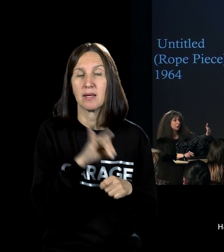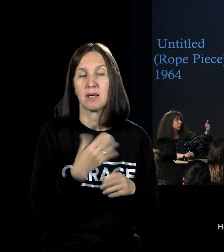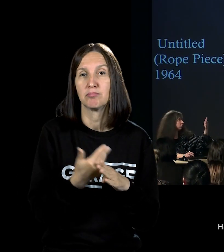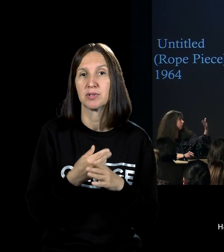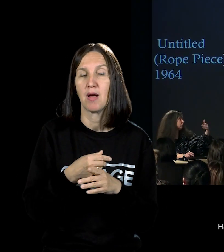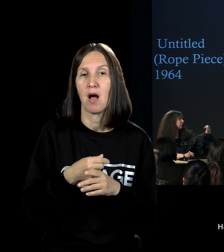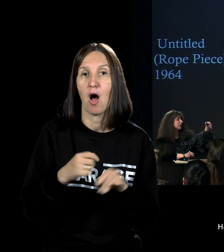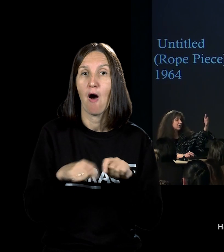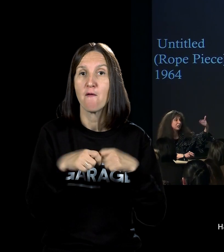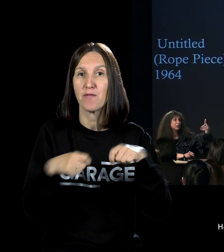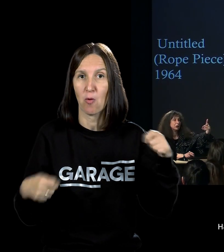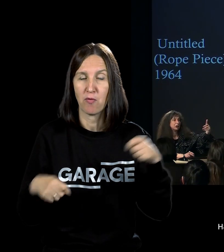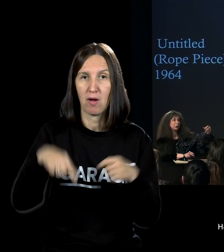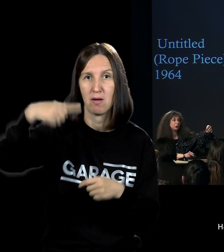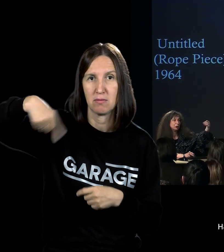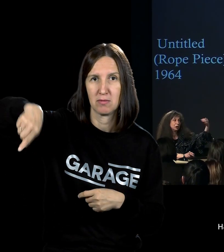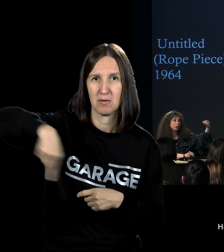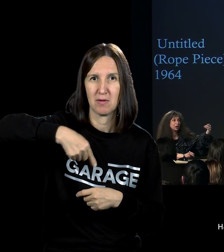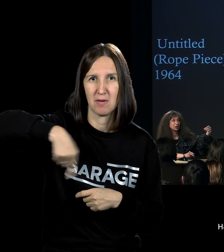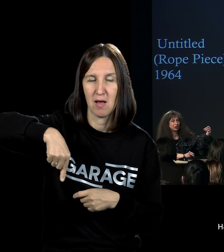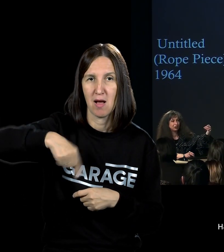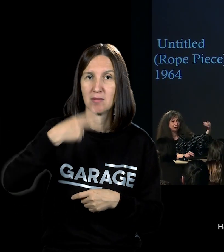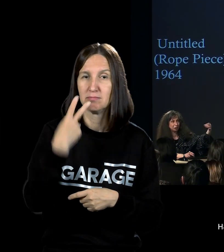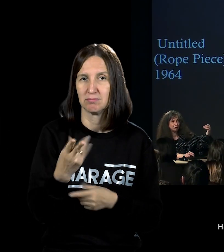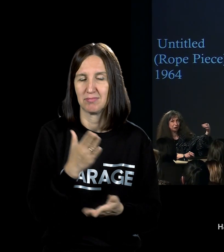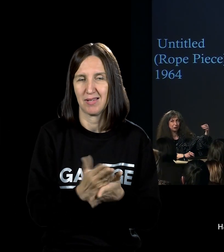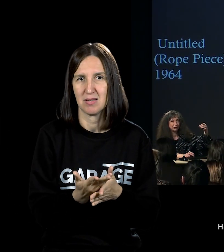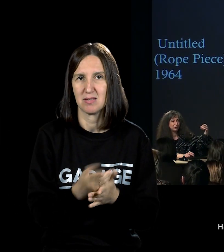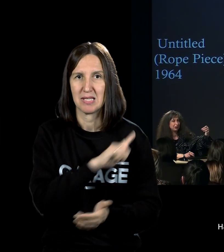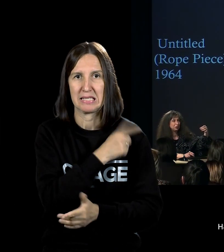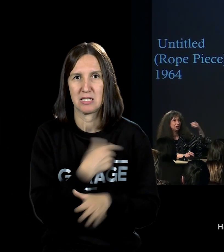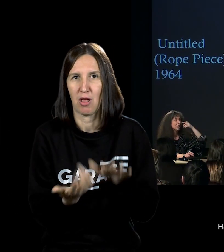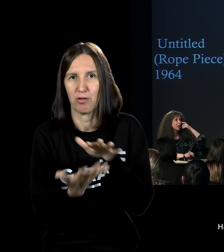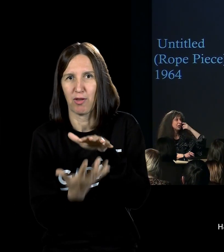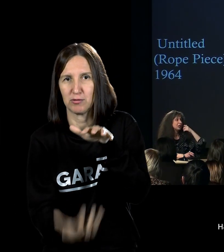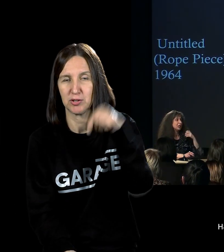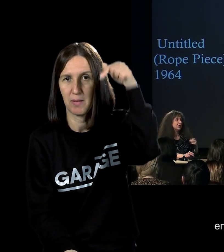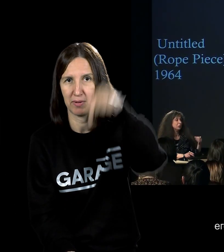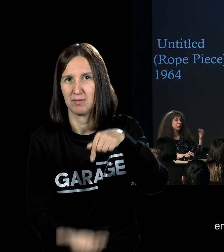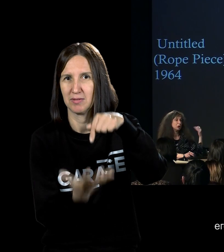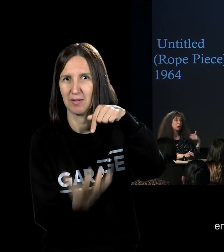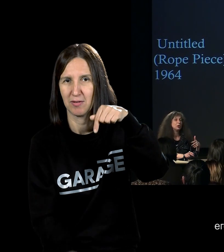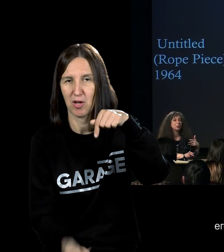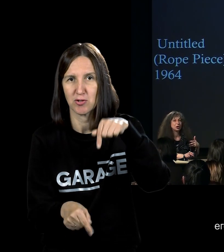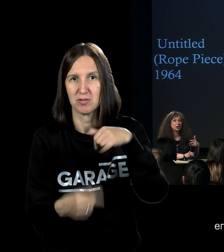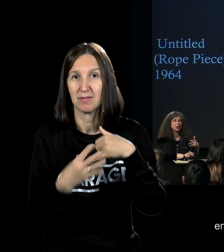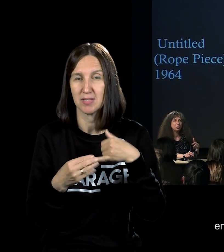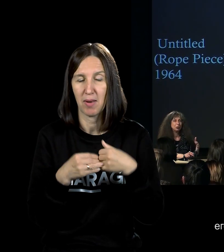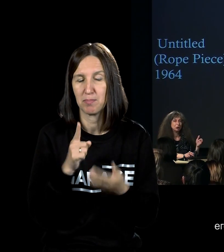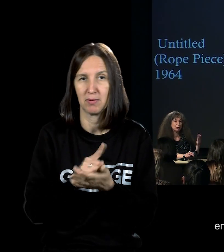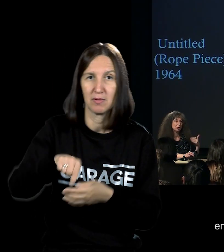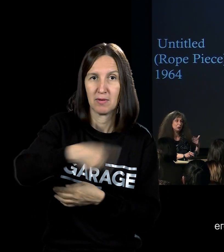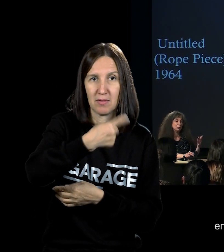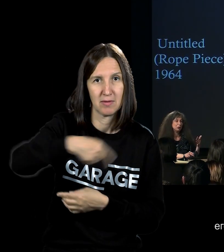которая наглядно демонстрирует эту силу тяжести, да, которая на нее воздействует. И это еще одно